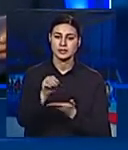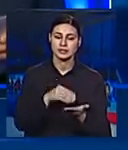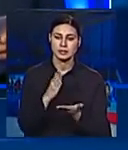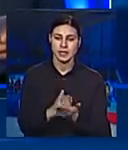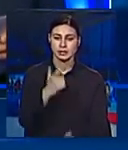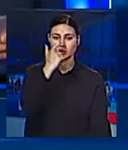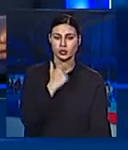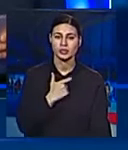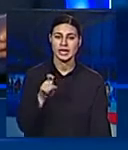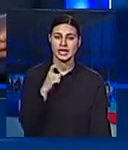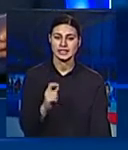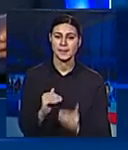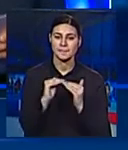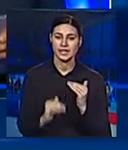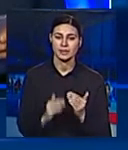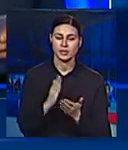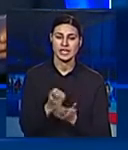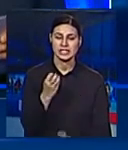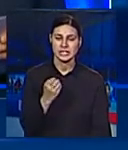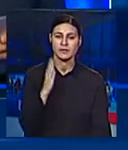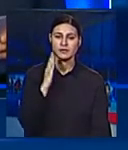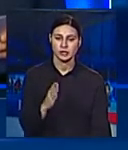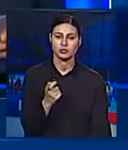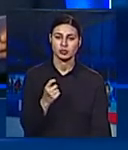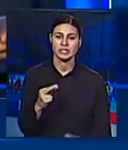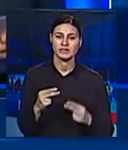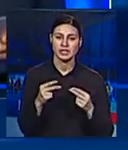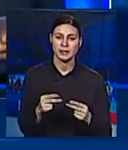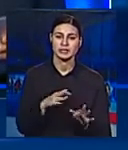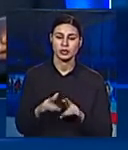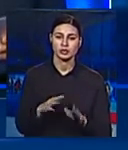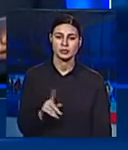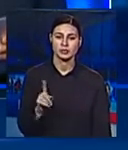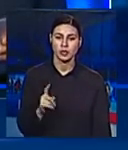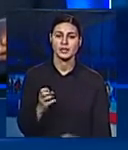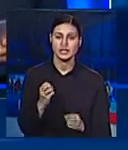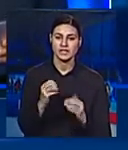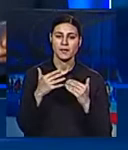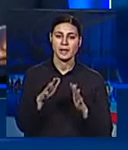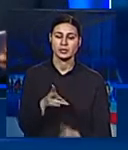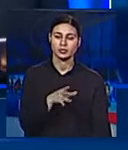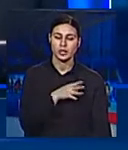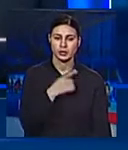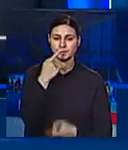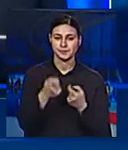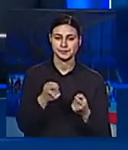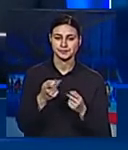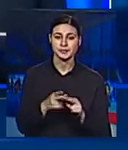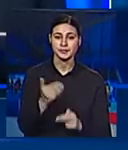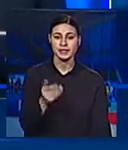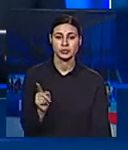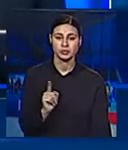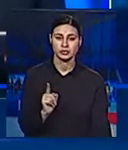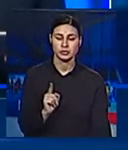სუბიექტურობის ხარისხი დადის მინიმუმამდე. ჩვენ კიდევ ვაპირებთ გარკვეული ცვლილებების განხორციელებას, კრიტერიუმები კიდევ უფრო მეტად დაუხვეწოთ იმისთვის, რომ